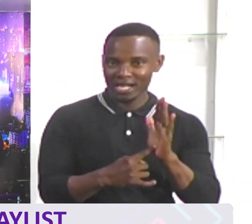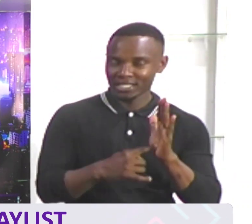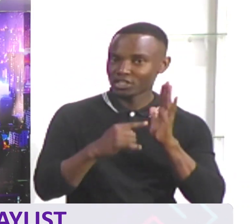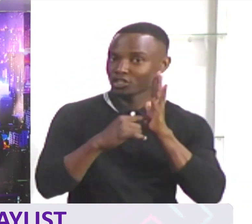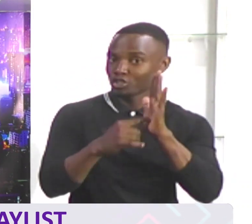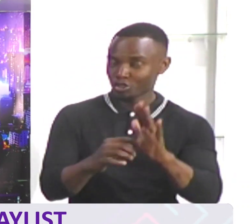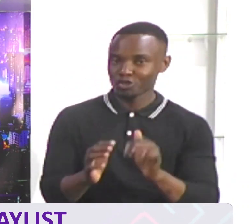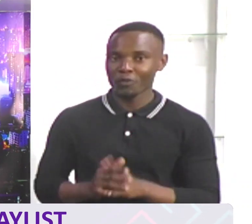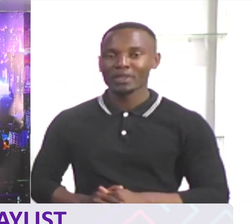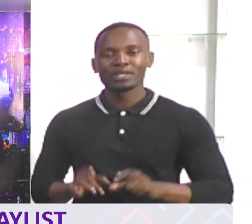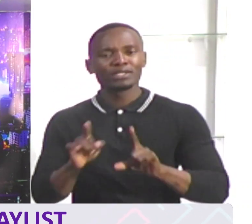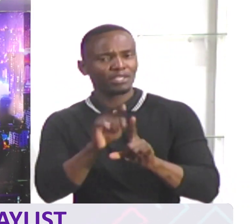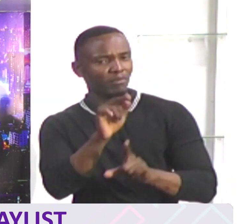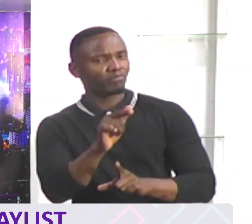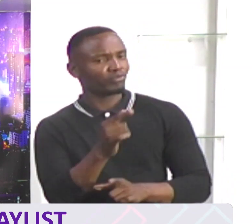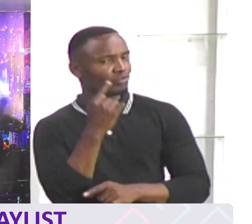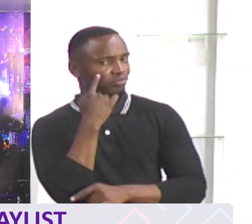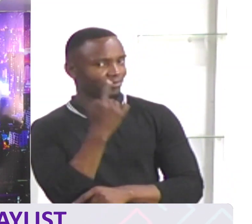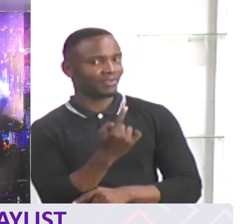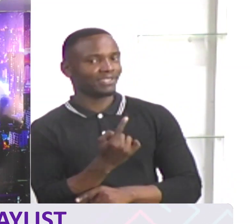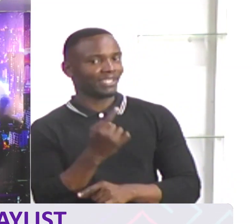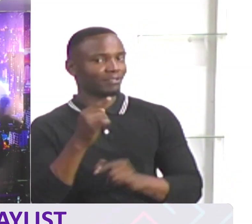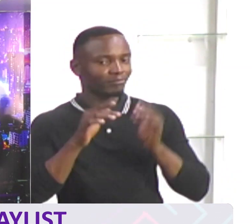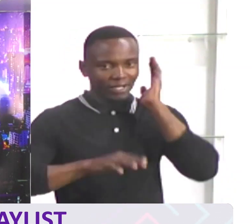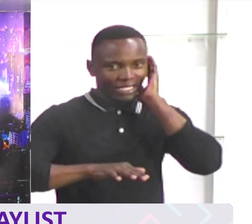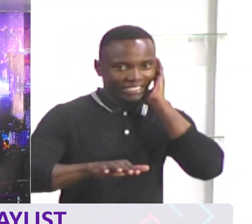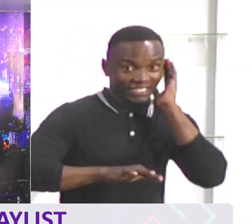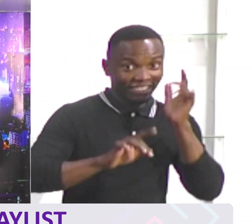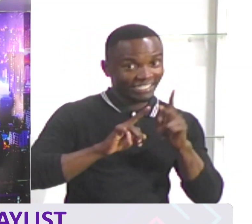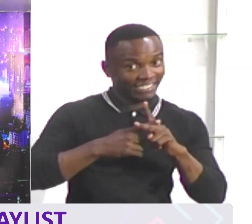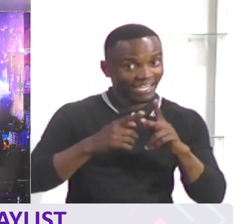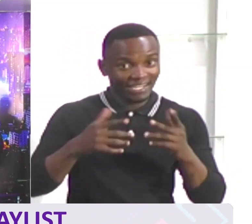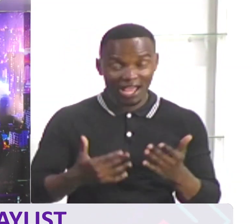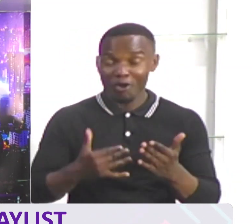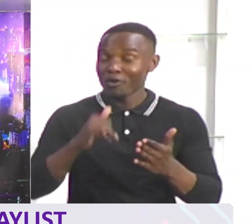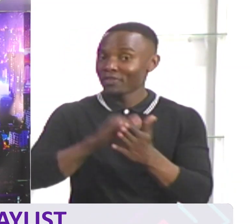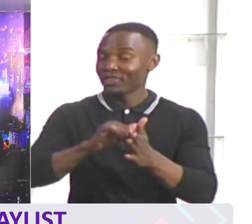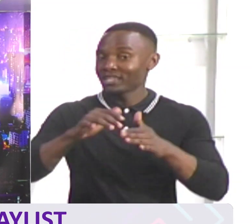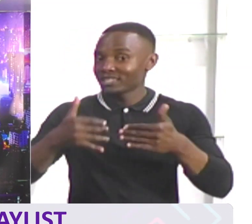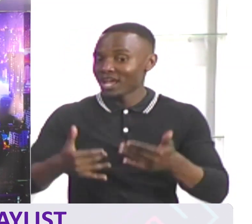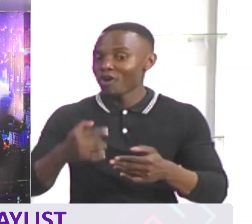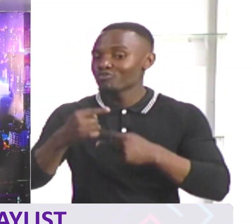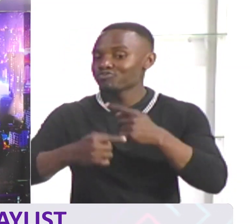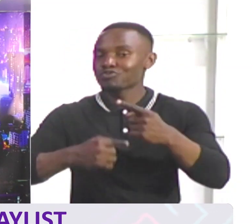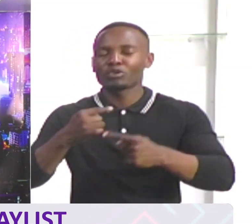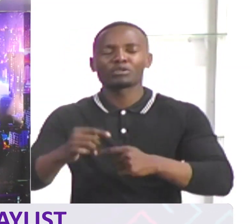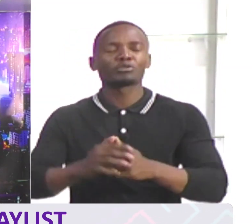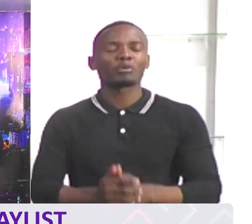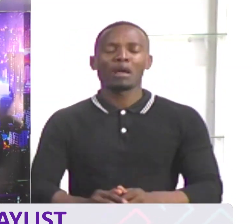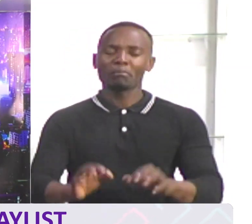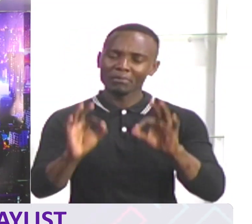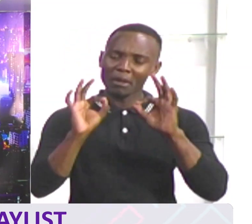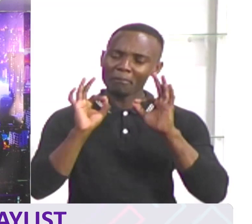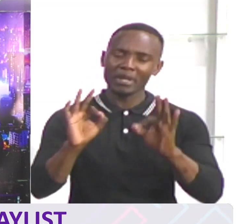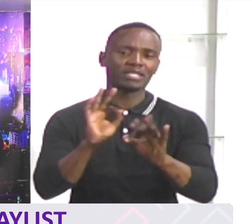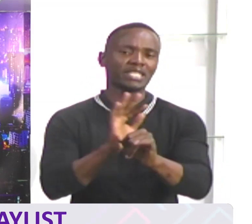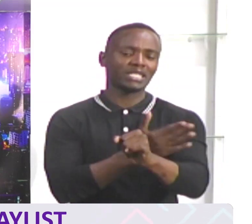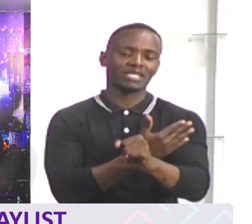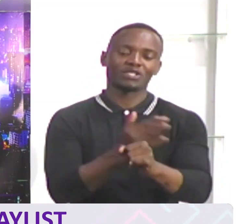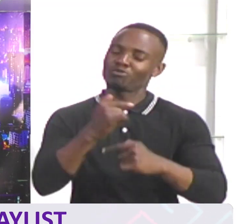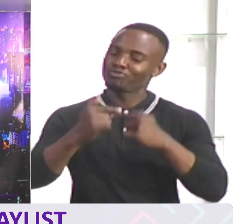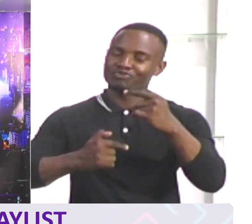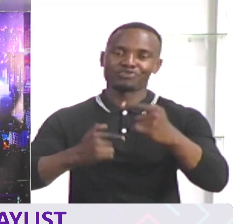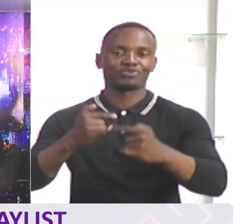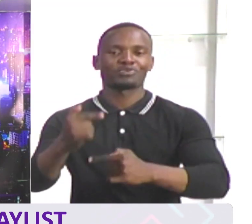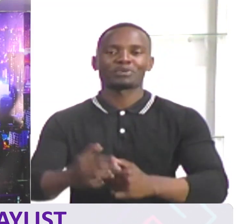umesikia DJ Latona meanza hapo. Hivyo mtanatana. Ndo hiyo. Sindiyo? Hits after hits, big tunes, big tunes. Nini? Ah, man.